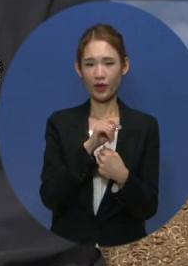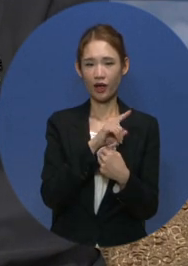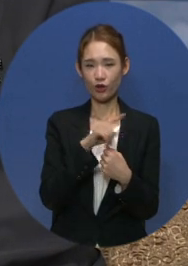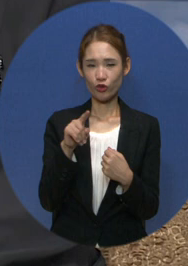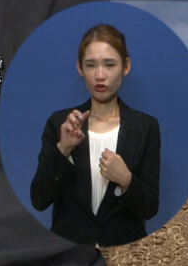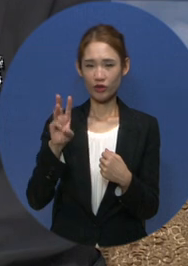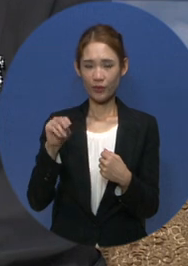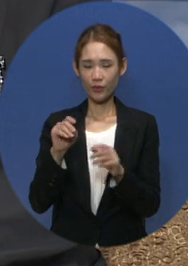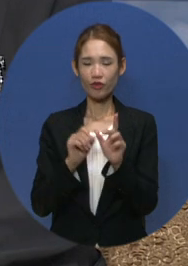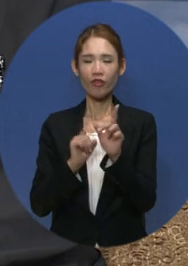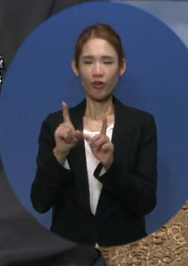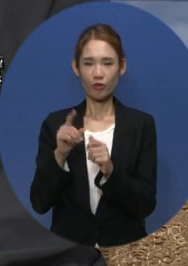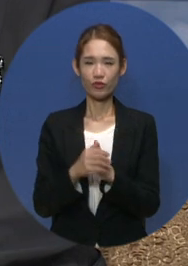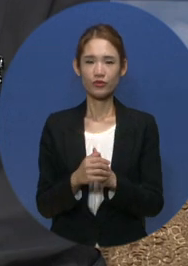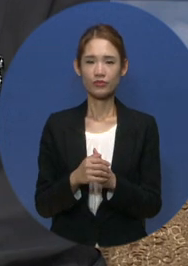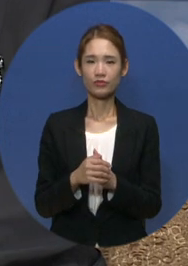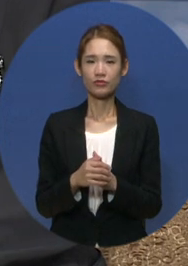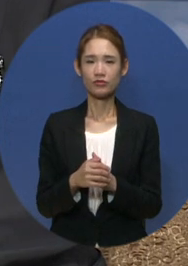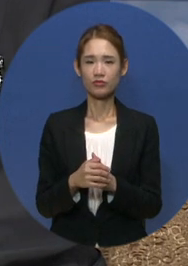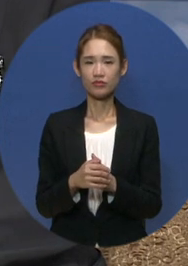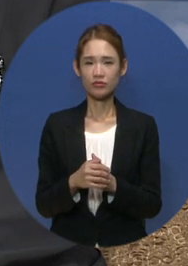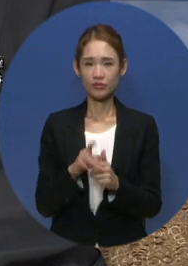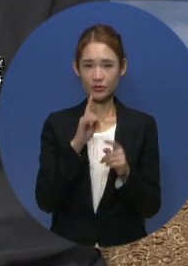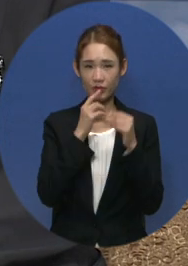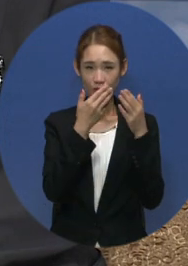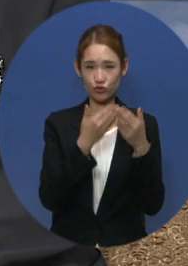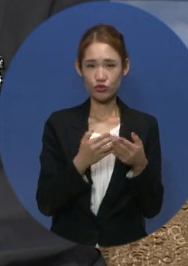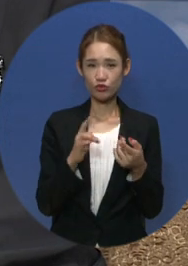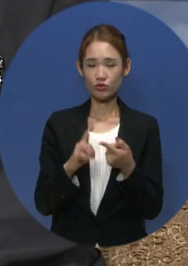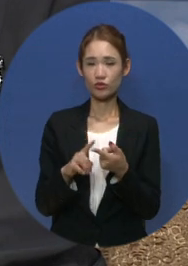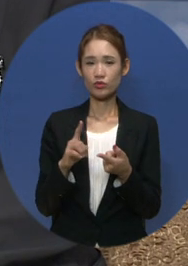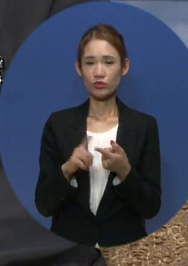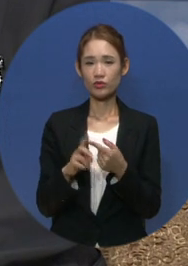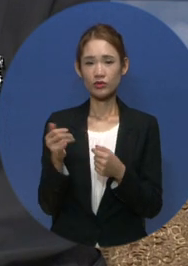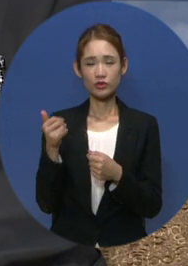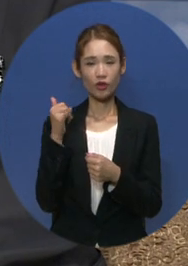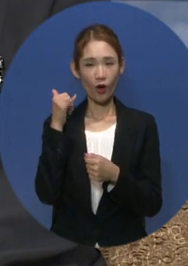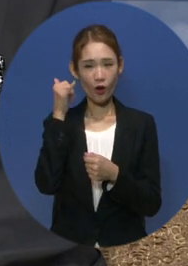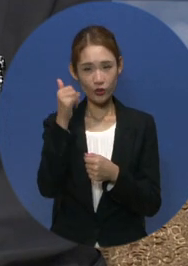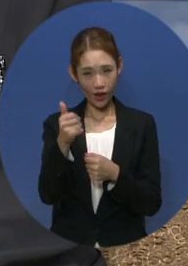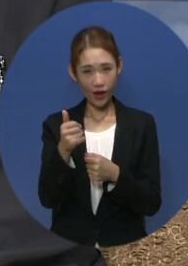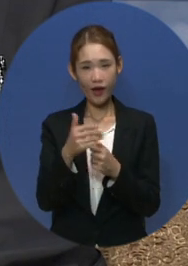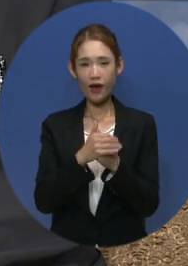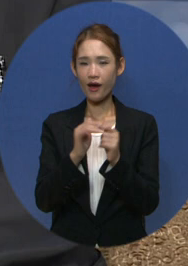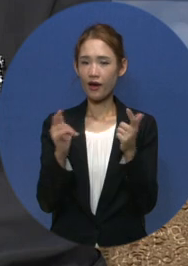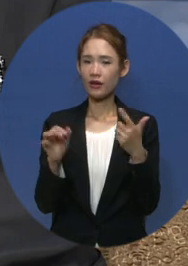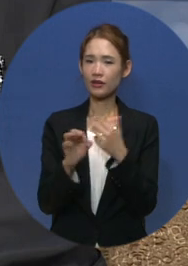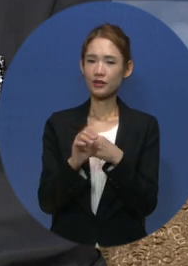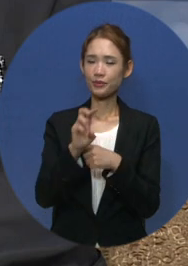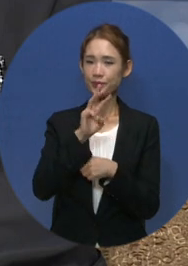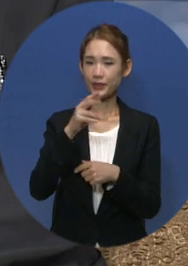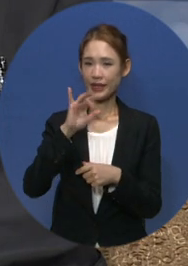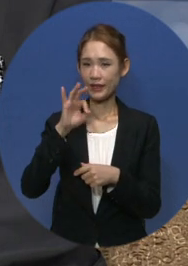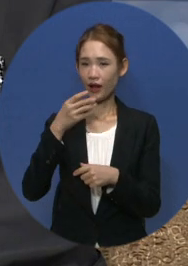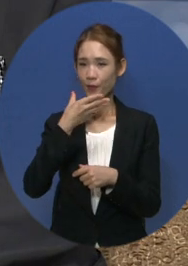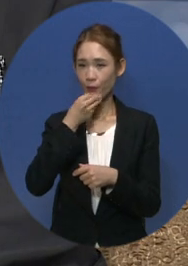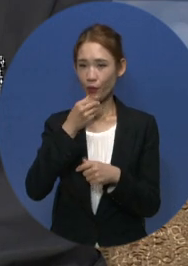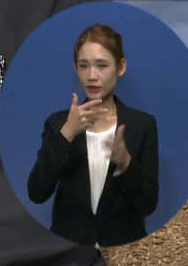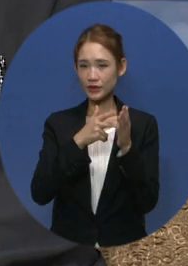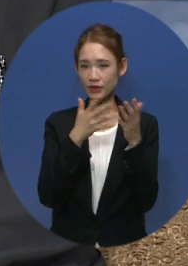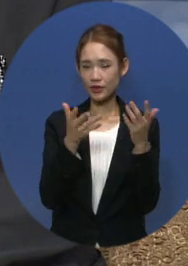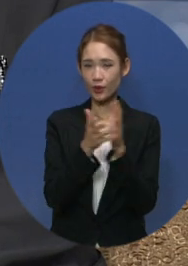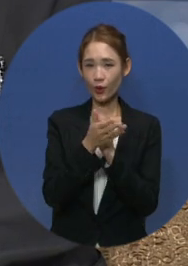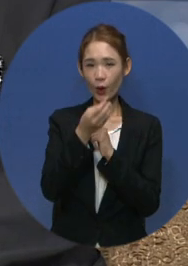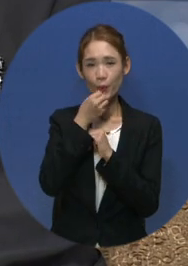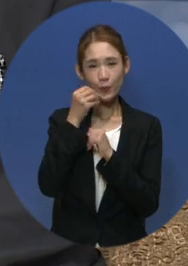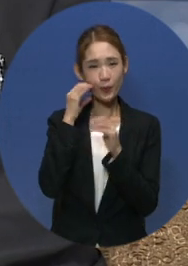여기가 대부분이에요. 오, 그러니까 말씀해주신 것처럼 이제 전화를 통해서라든지 네. 아니면 미랄복지재단 홈페이지를 통해서 네, 네.